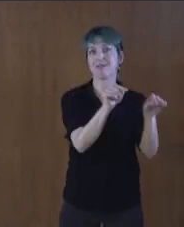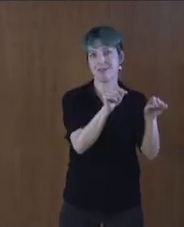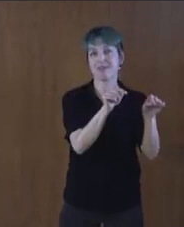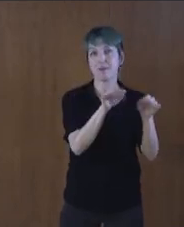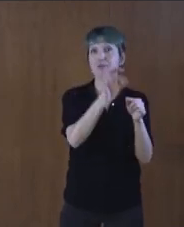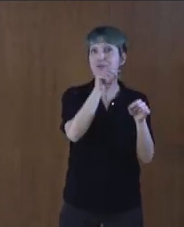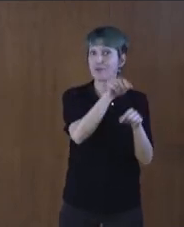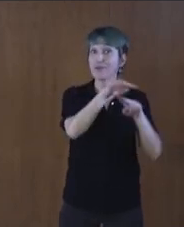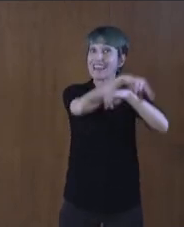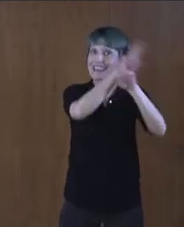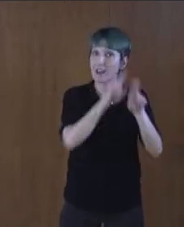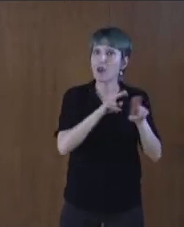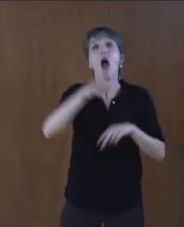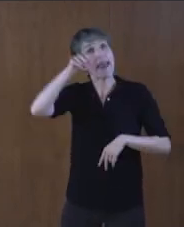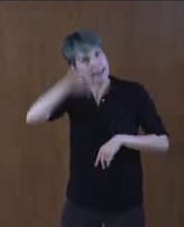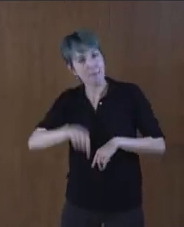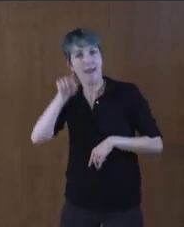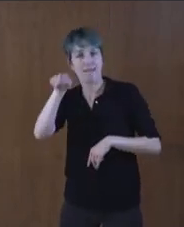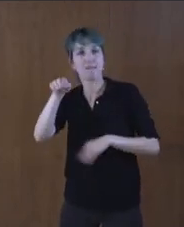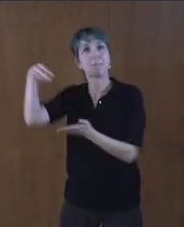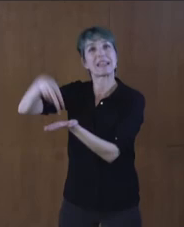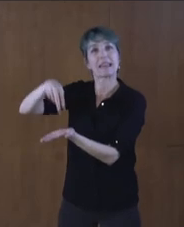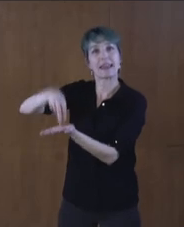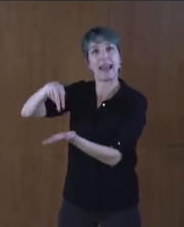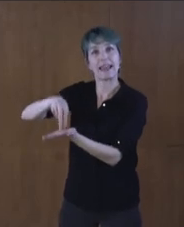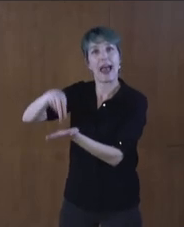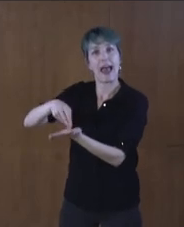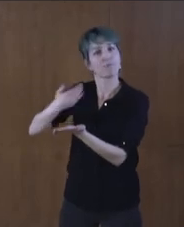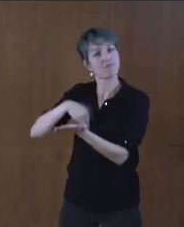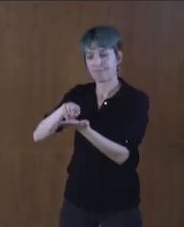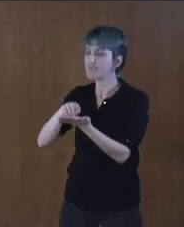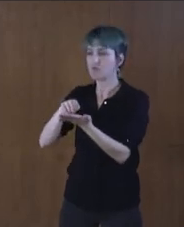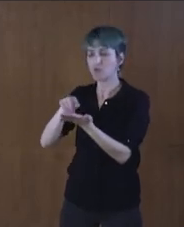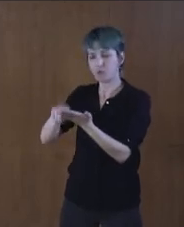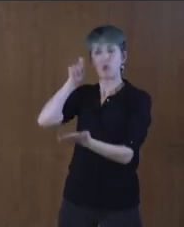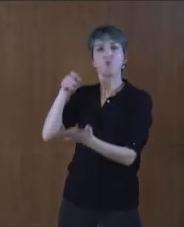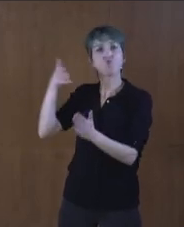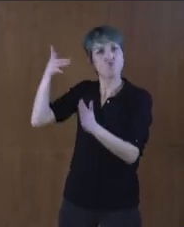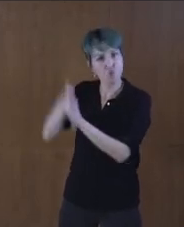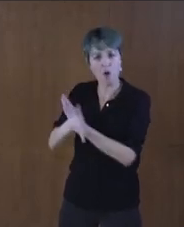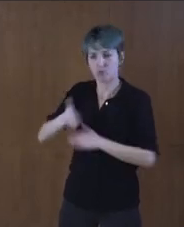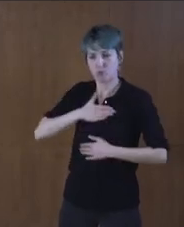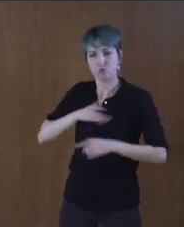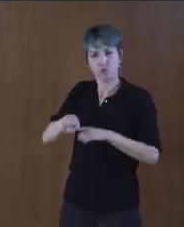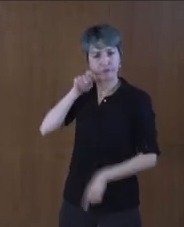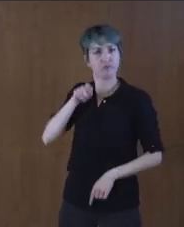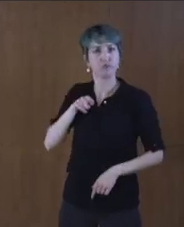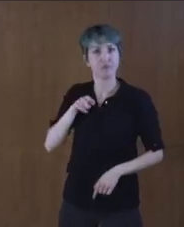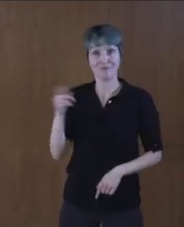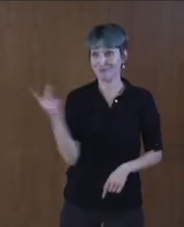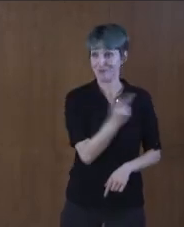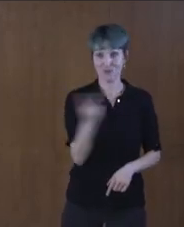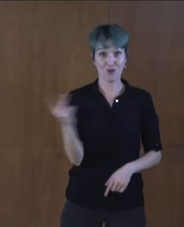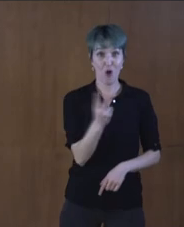La internacionalització i la presencialitat estudiada i destil·lada, que són dos